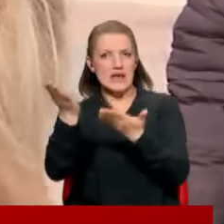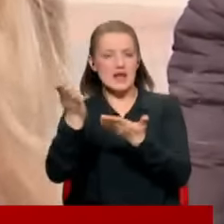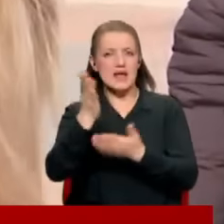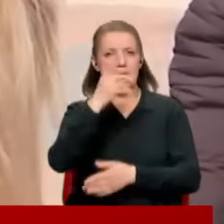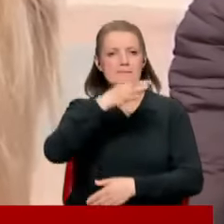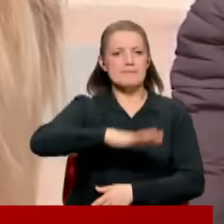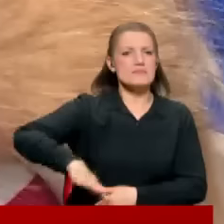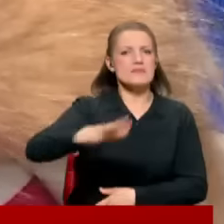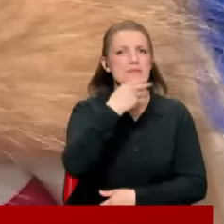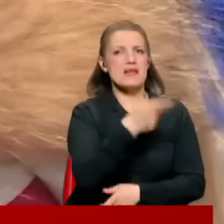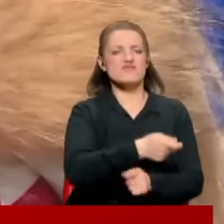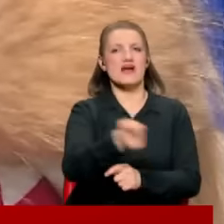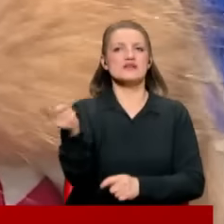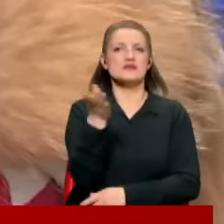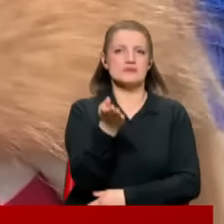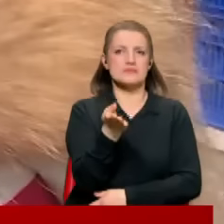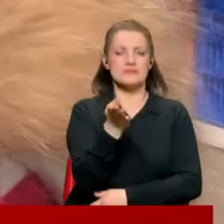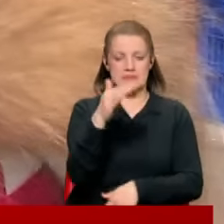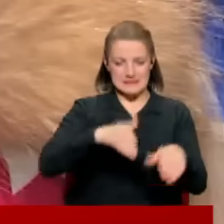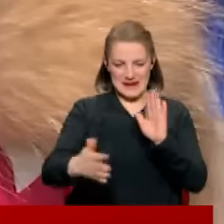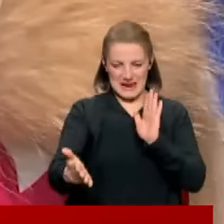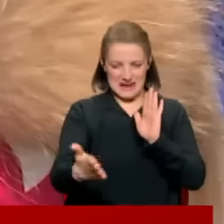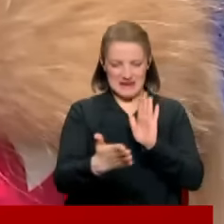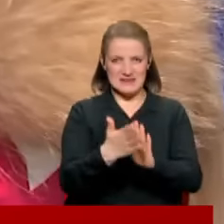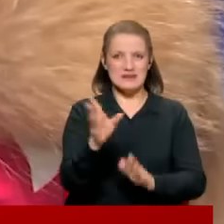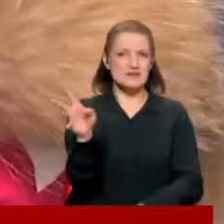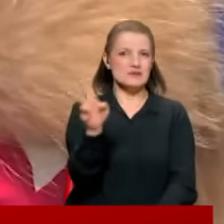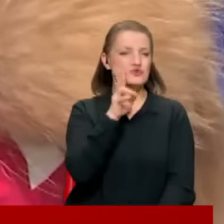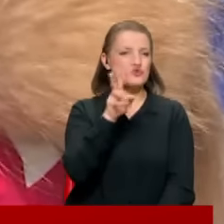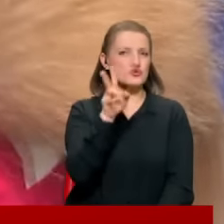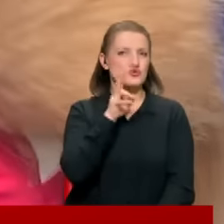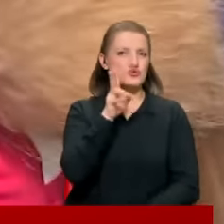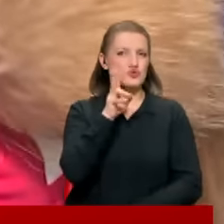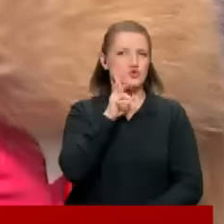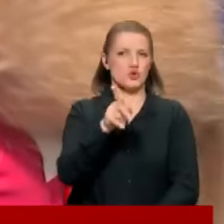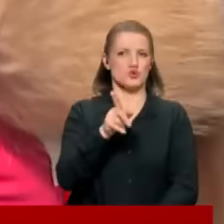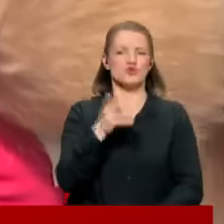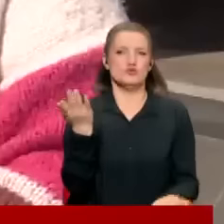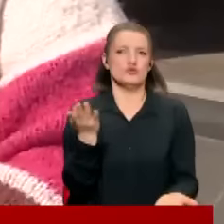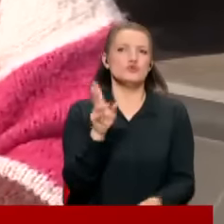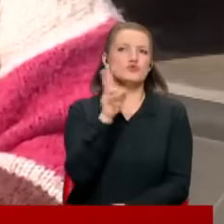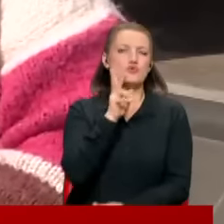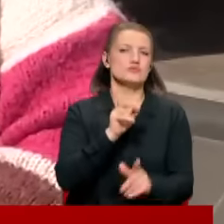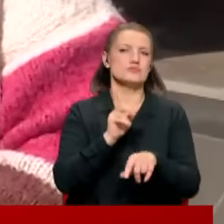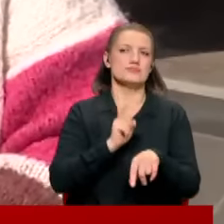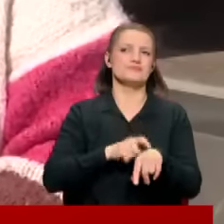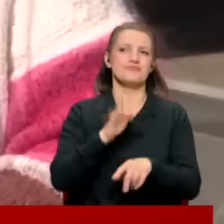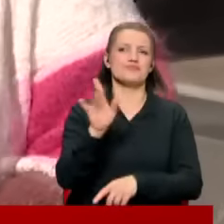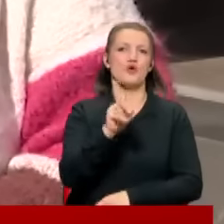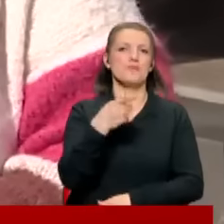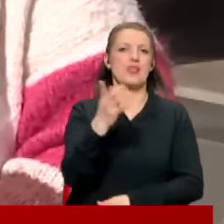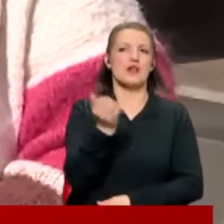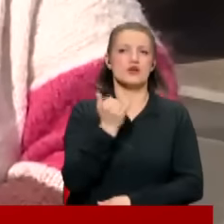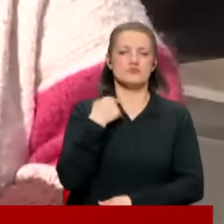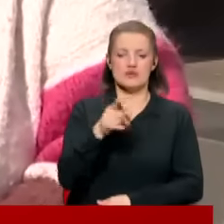Belki bütün emeklileri verdi. İşte seçimin arifesinde derler ya, son şeylerini kullanıyor, atışlarını diyeyim. Benim aldığım 10 milyar,